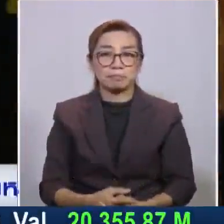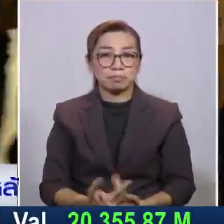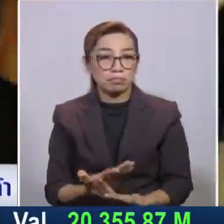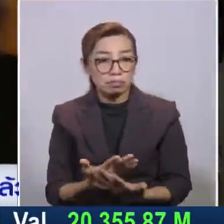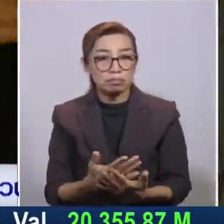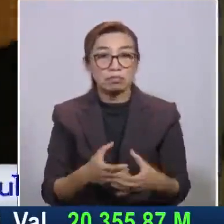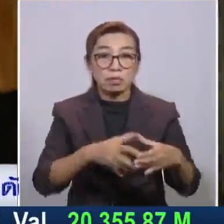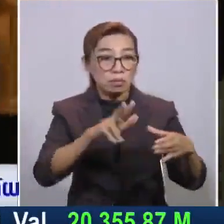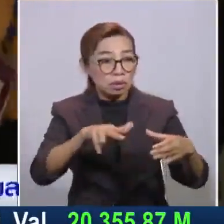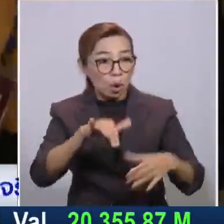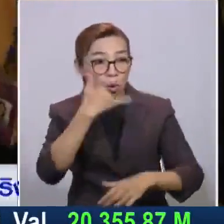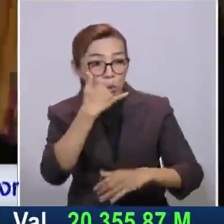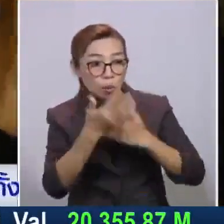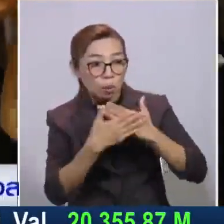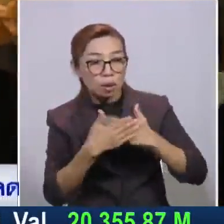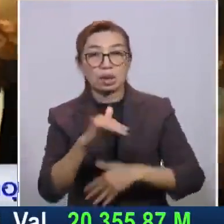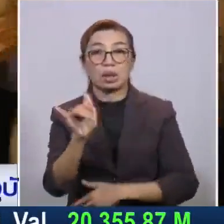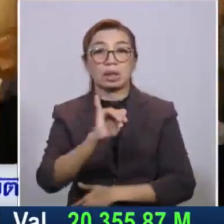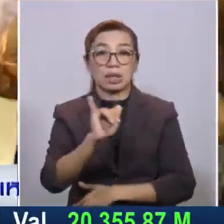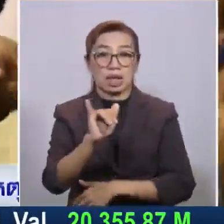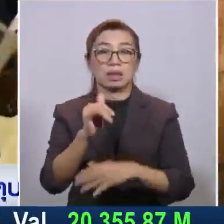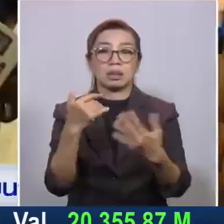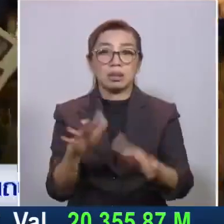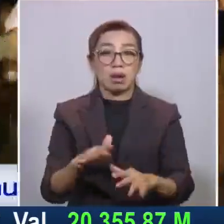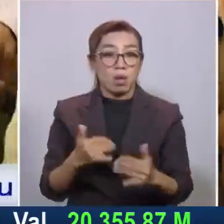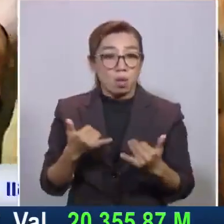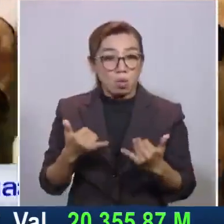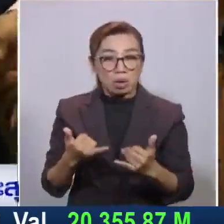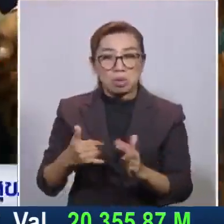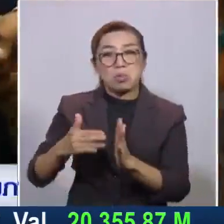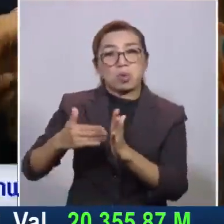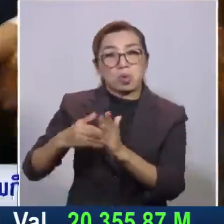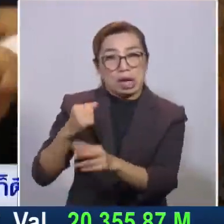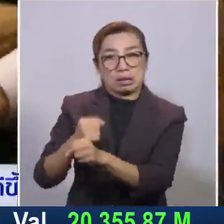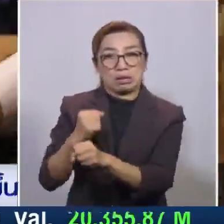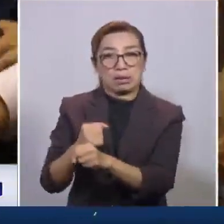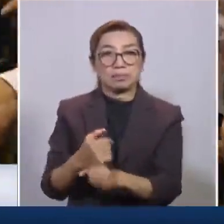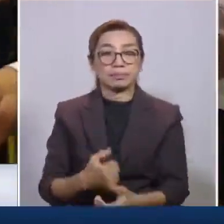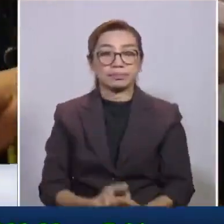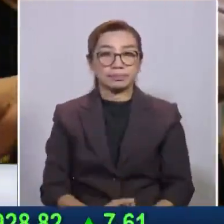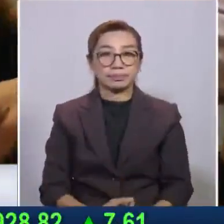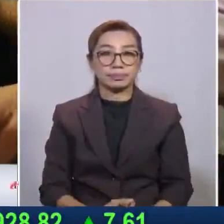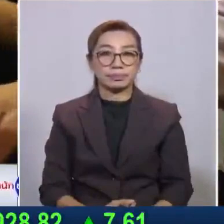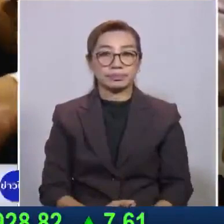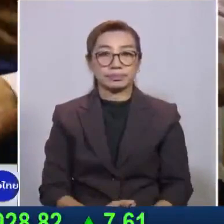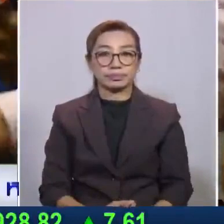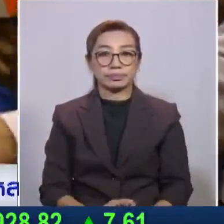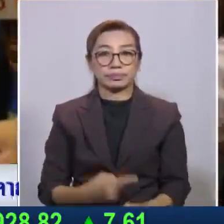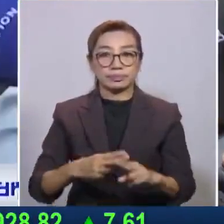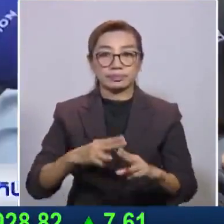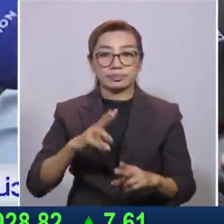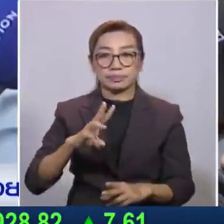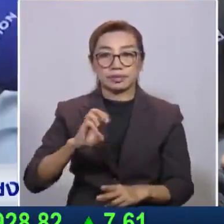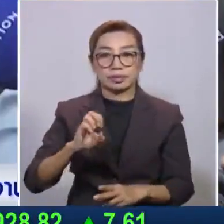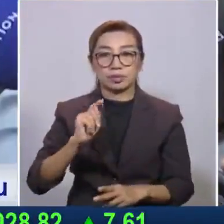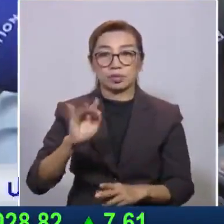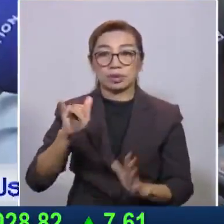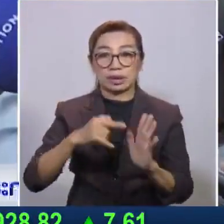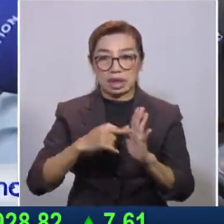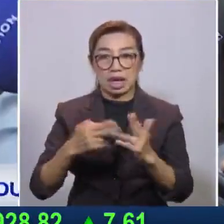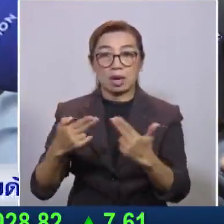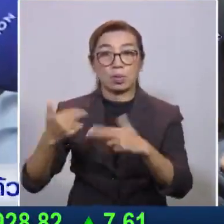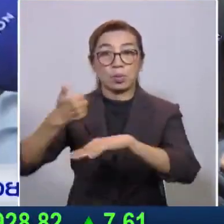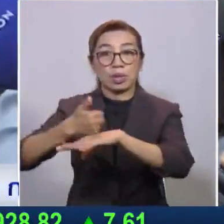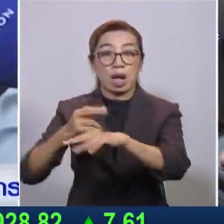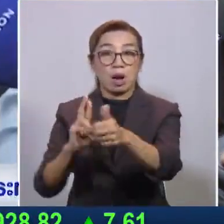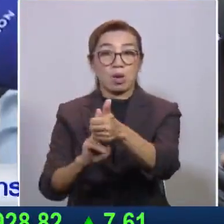ไม่ได้รับการติดต่อจากพรรคเพื่อไทยและบอกว่าวันนี้ติดภารกิจค่ะทางด้านของนายวิทยาแก้วประดัยรองหัวหน้าพรรครวมไทยสร้าง